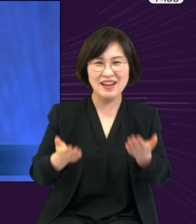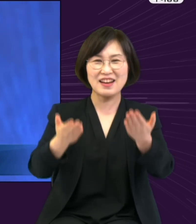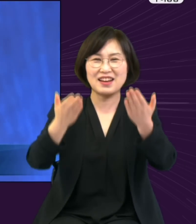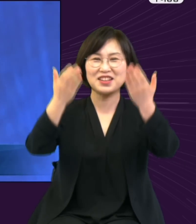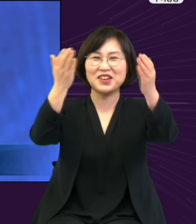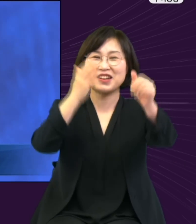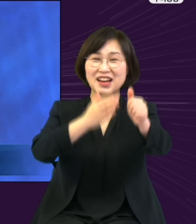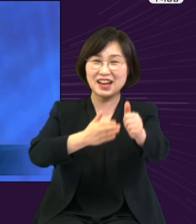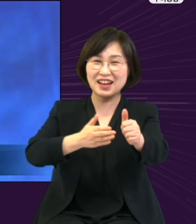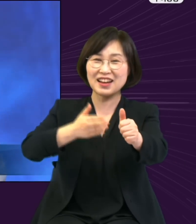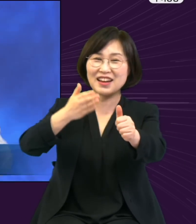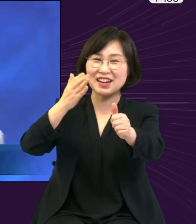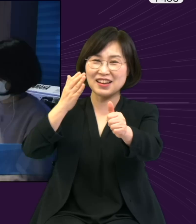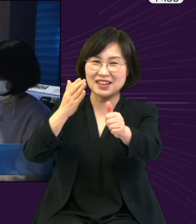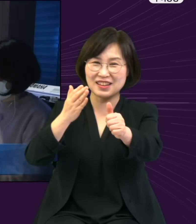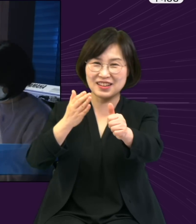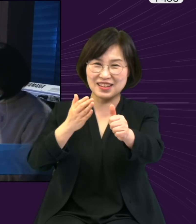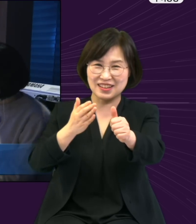찬양하여라.